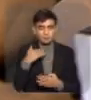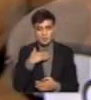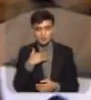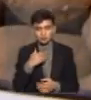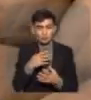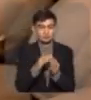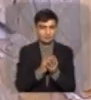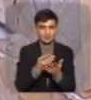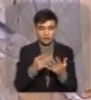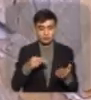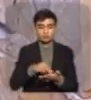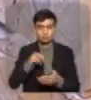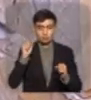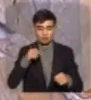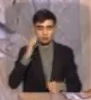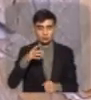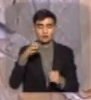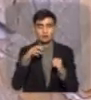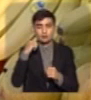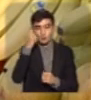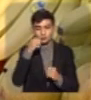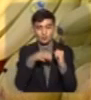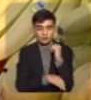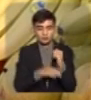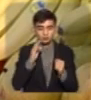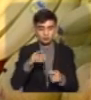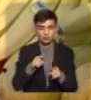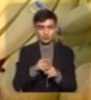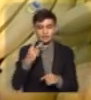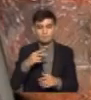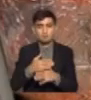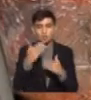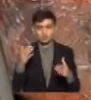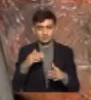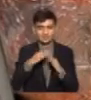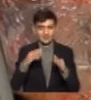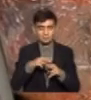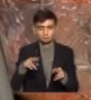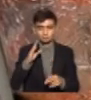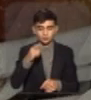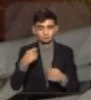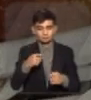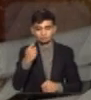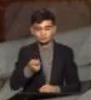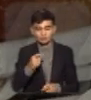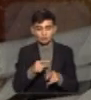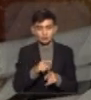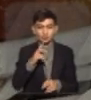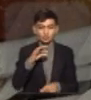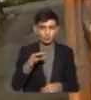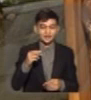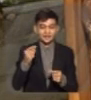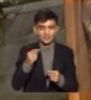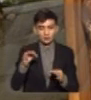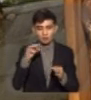и фрукты. К концу года в Алматы вот таких павильонов будет больше 20, пока их 8. Однако, по мнению экспертов, сдерживать цены